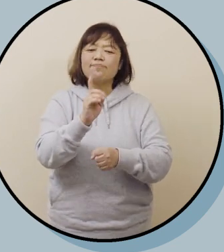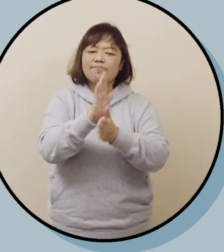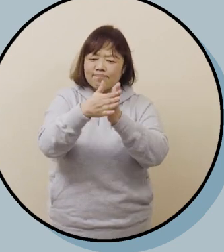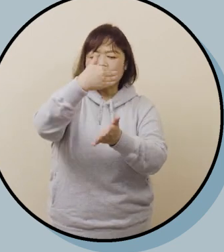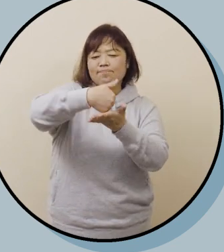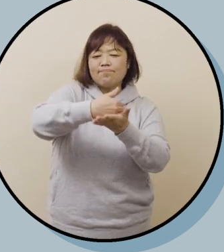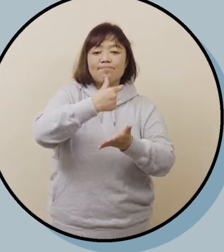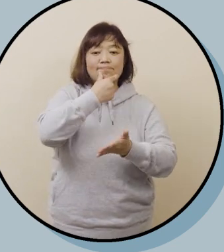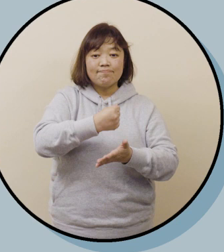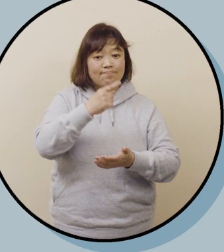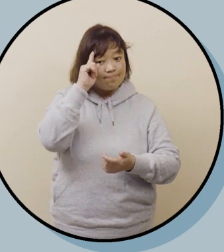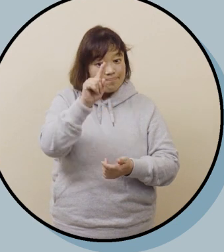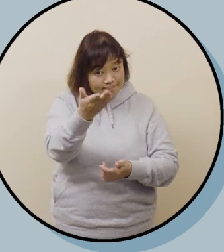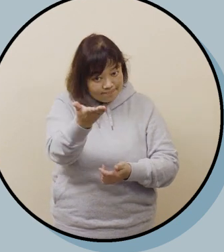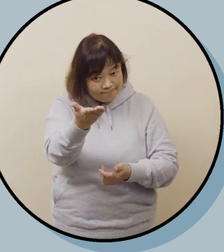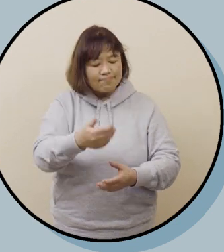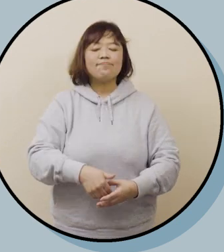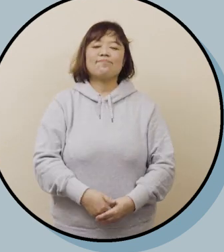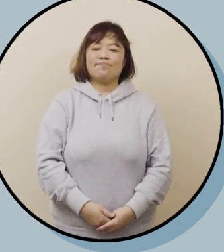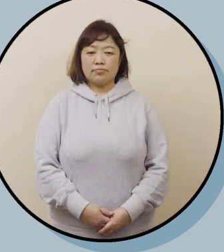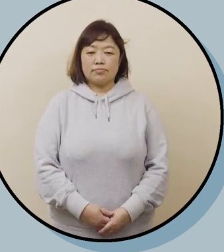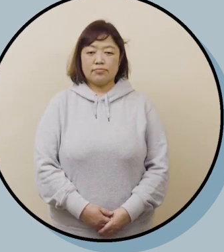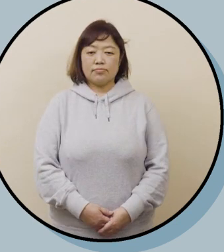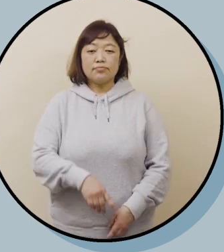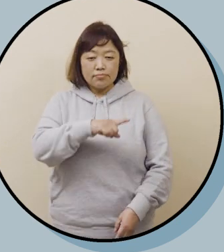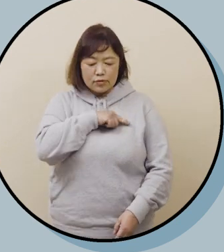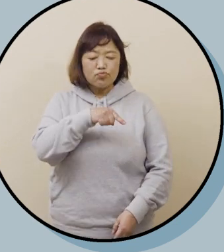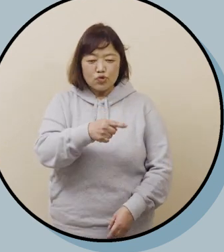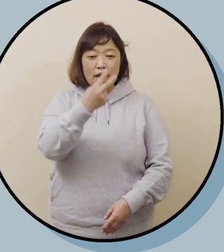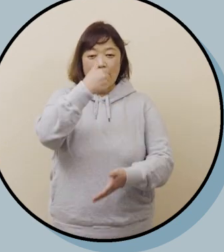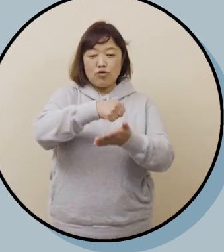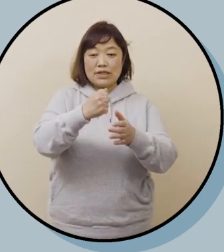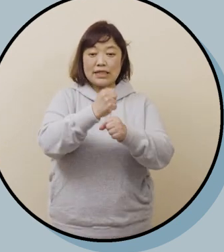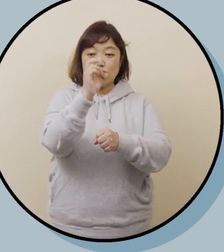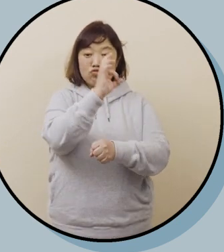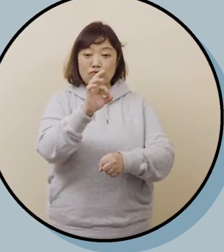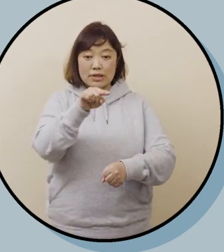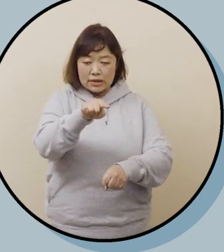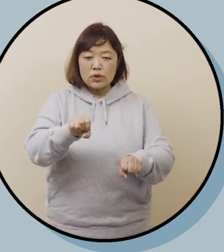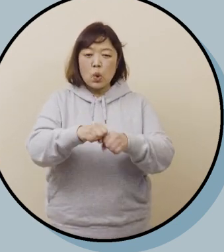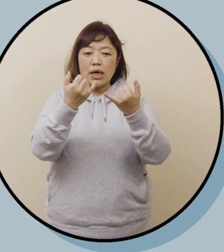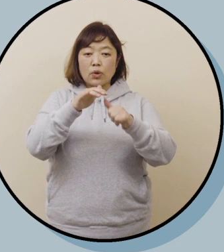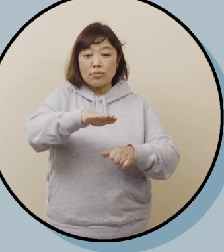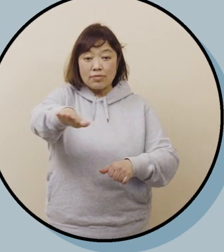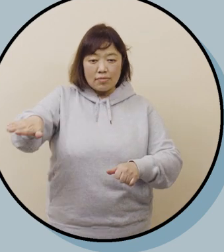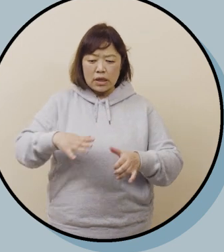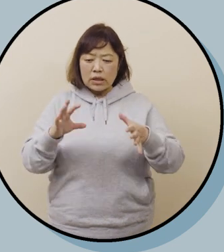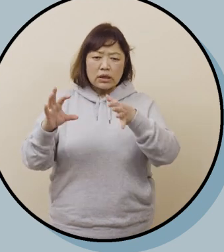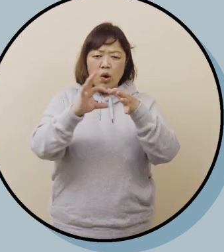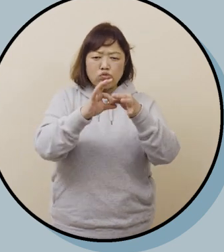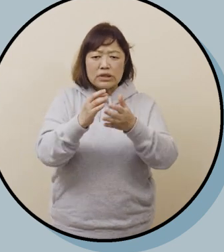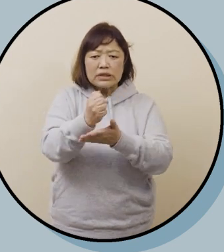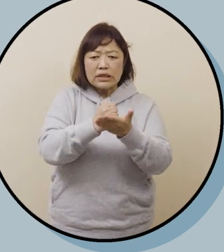まずお聞きしたいんですけどもいかがまずその芸術作品に障害者の方